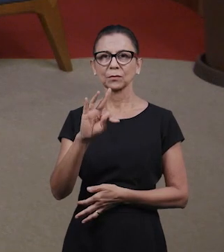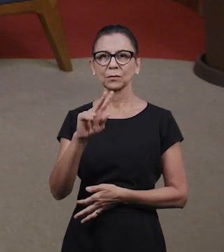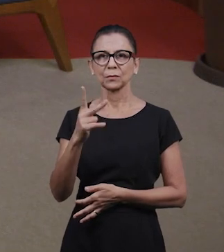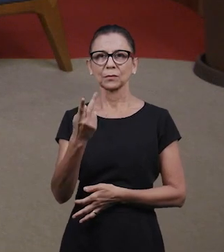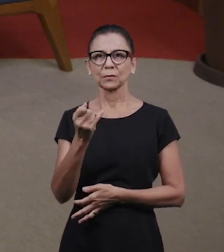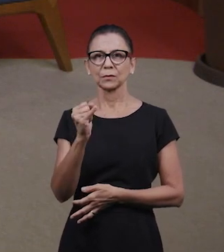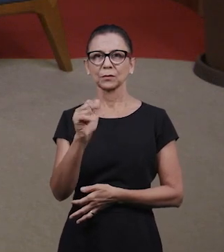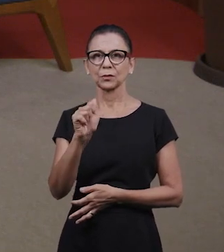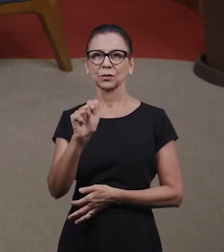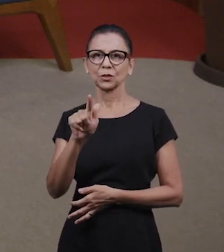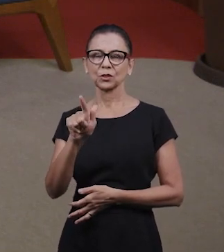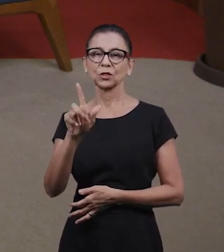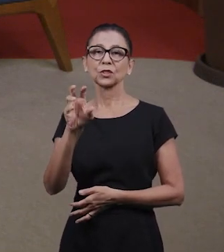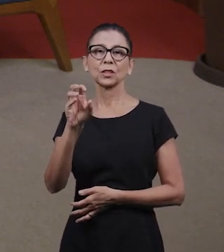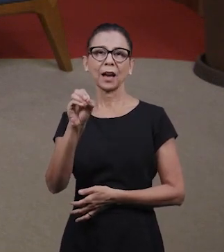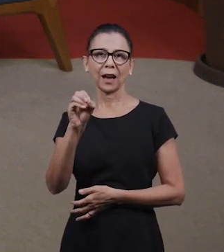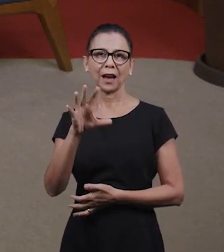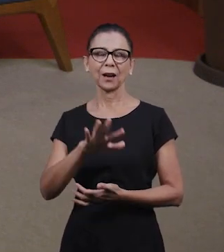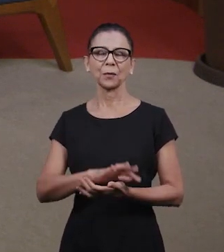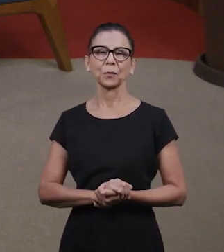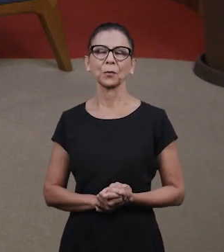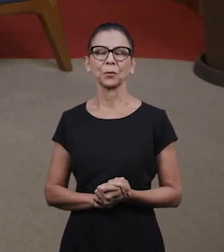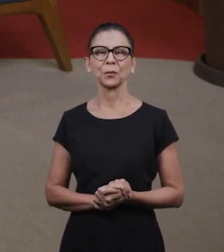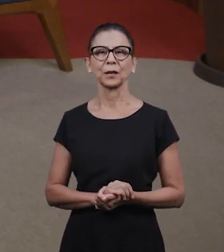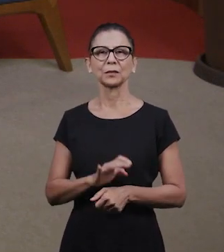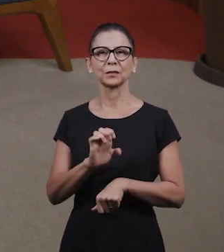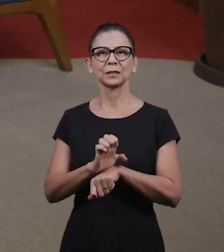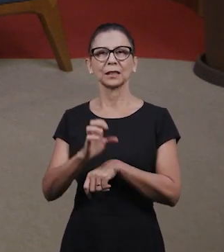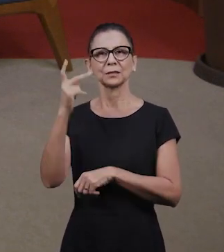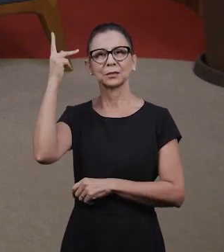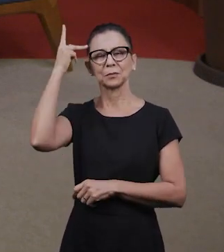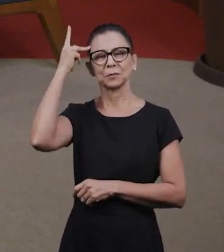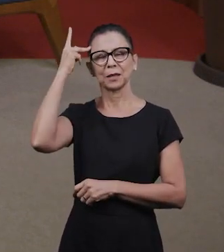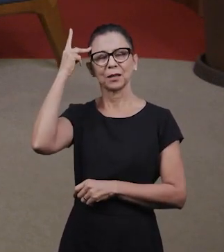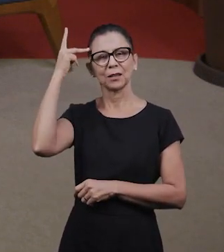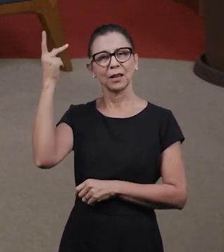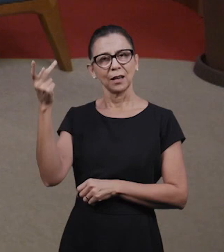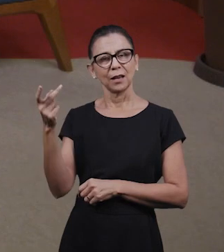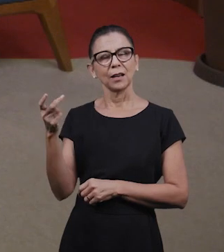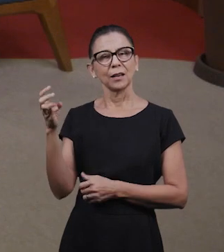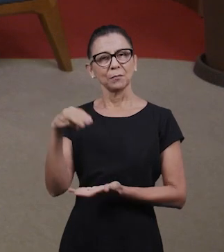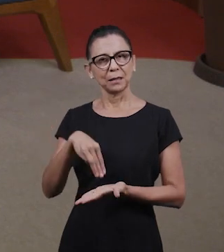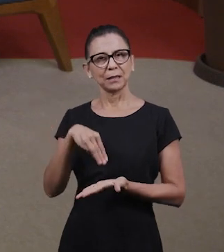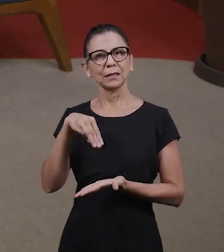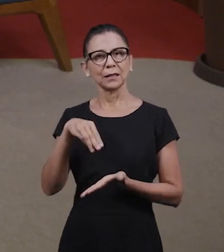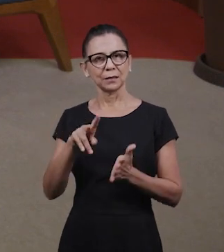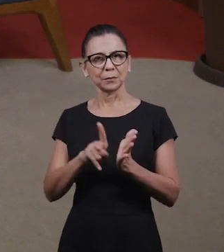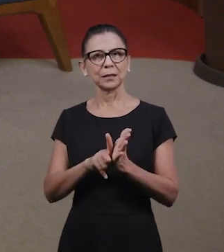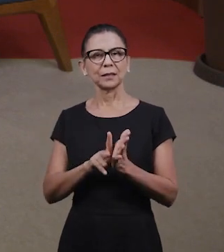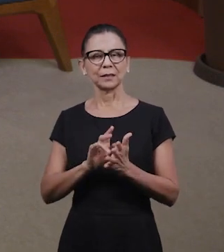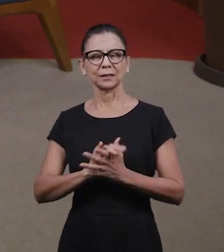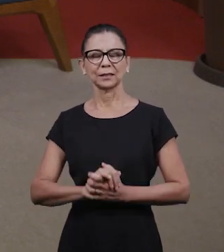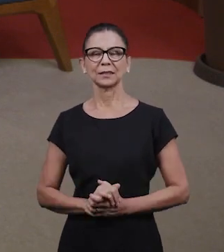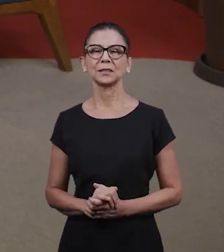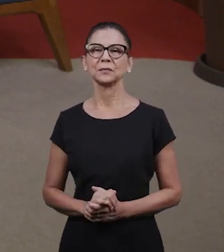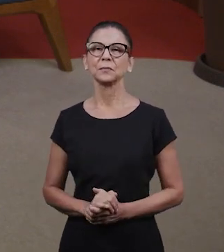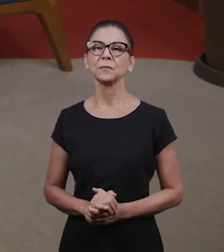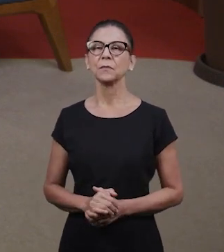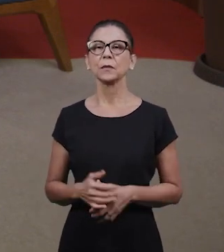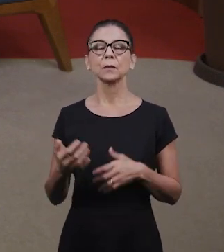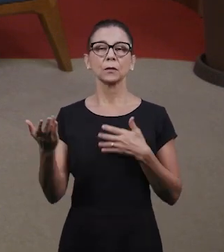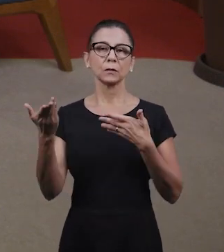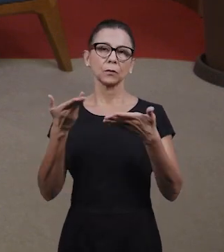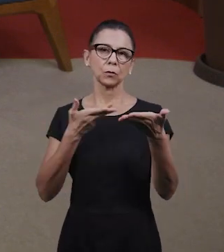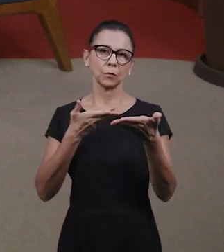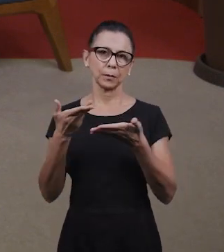Campos Pereira. Il est de Ribeirão Preto, État de São Paulo, diacre de l'Église chrétienne Maranatha, et qui va